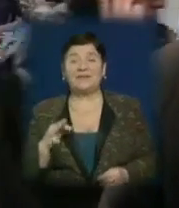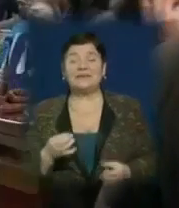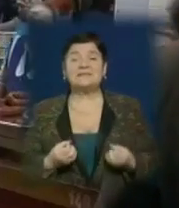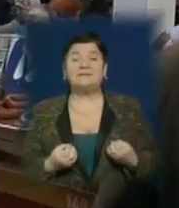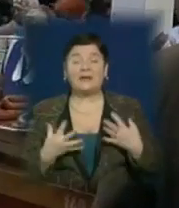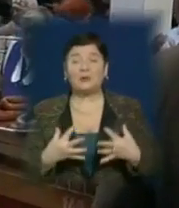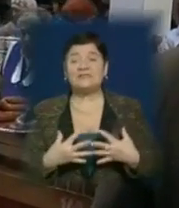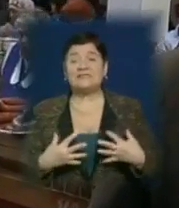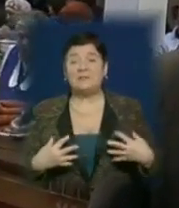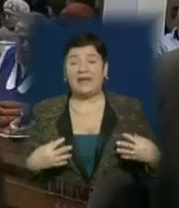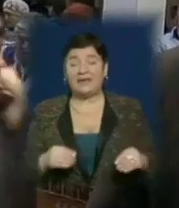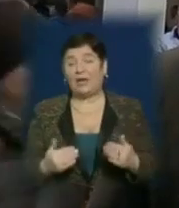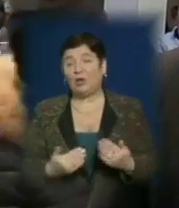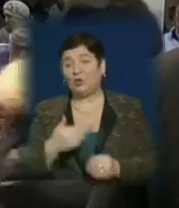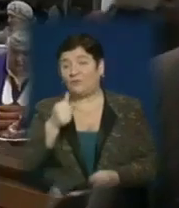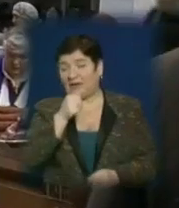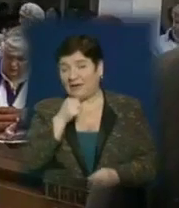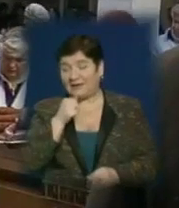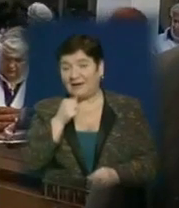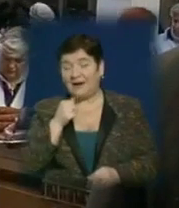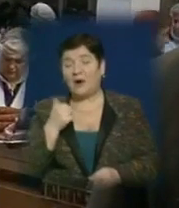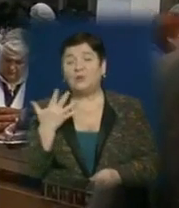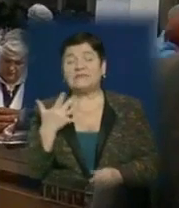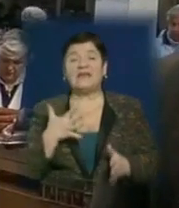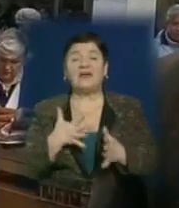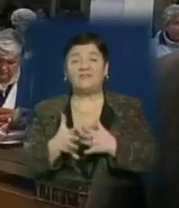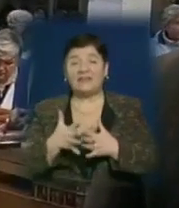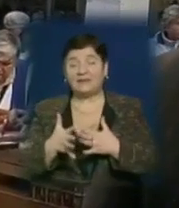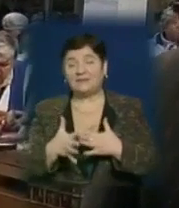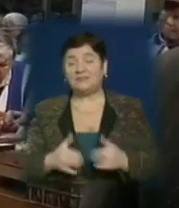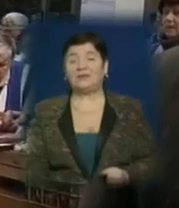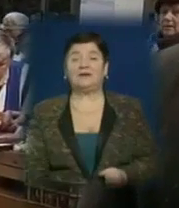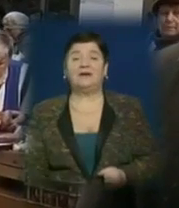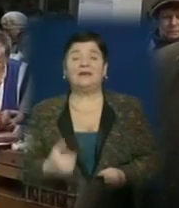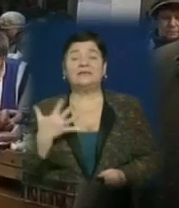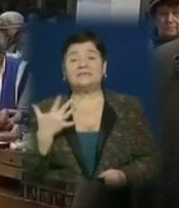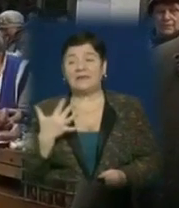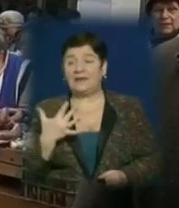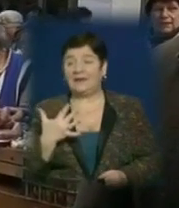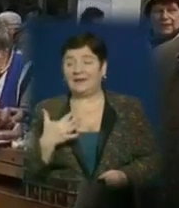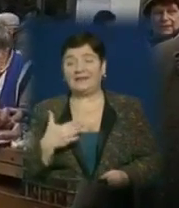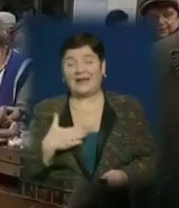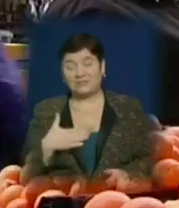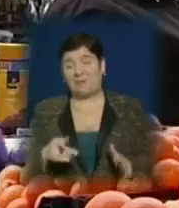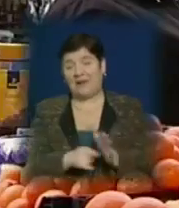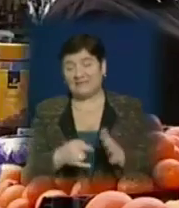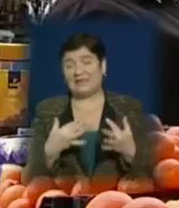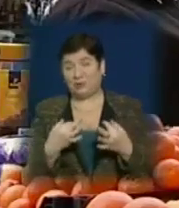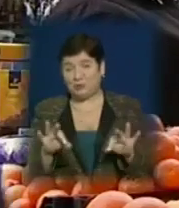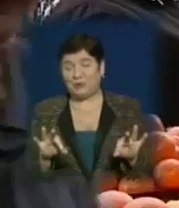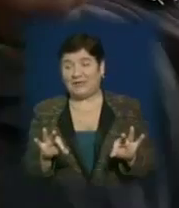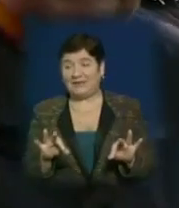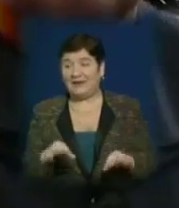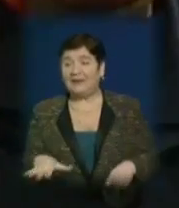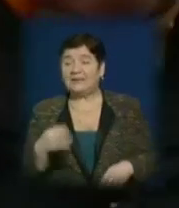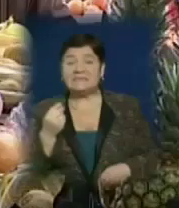свято сімейне, свято Новий рік. А скільки я зможу витратити? Скільки дозволяє наша пенсія? Ціни на